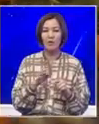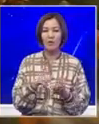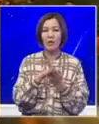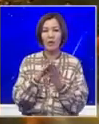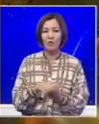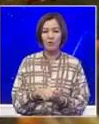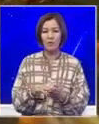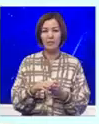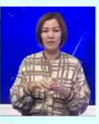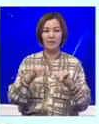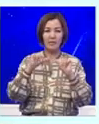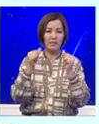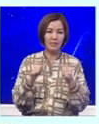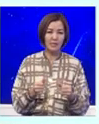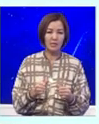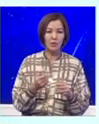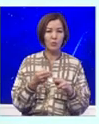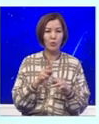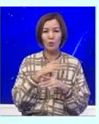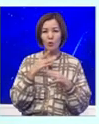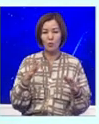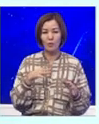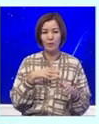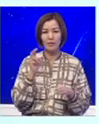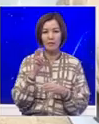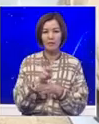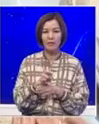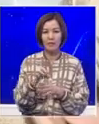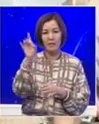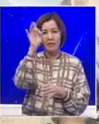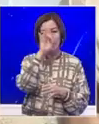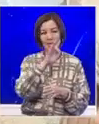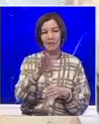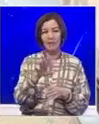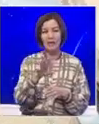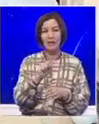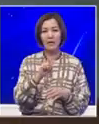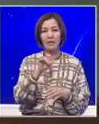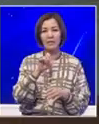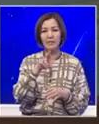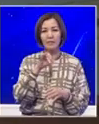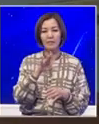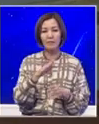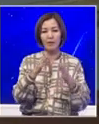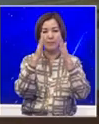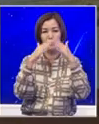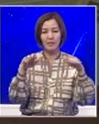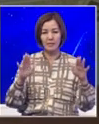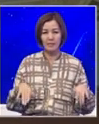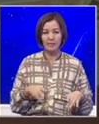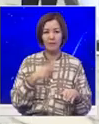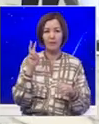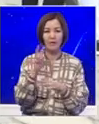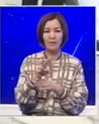мен ескерткіш кесенелерде жетерлік. Бұл өңірге келгендер үшін әйгілі отырар жеріндегі арыстан бап кесенесіне барып тәу ету